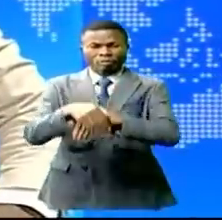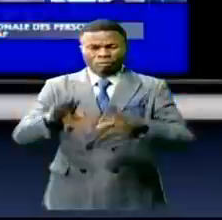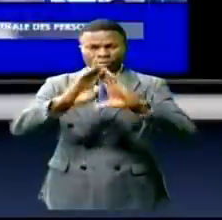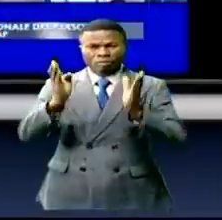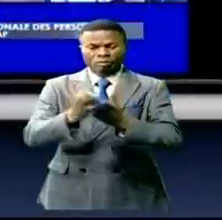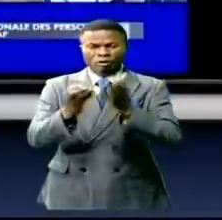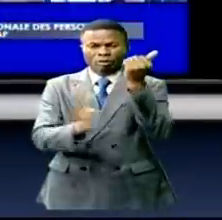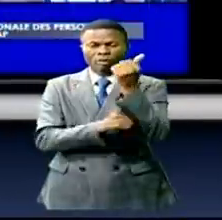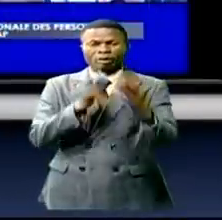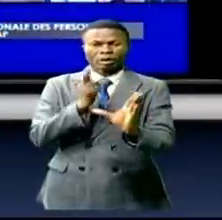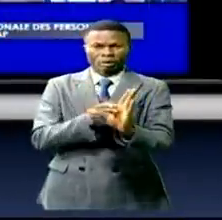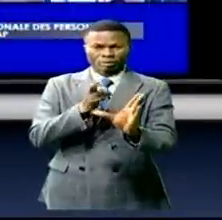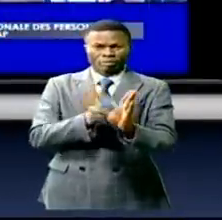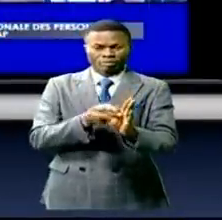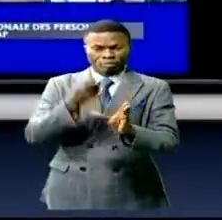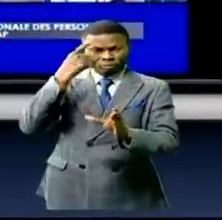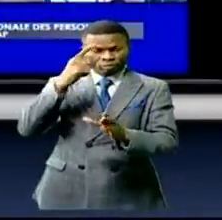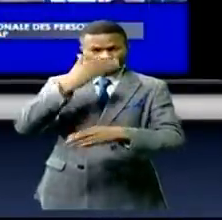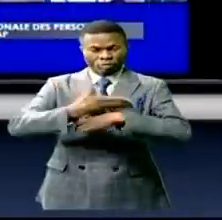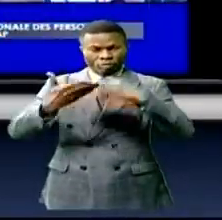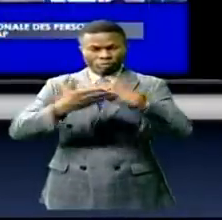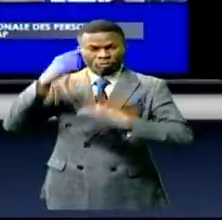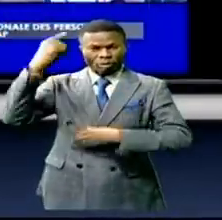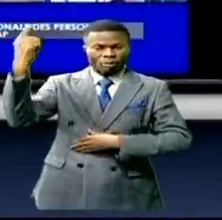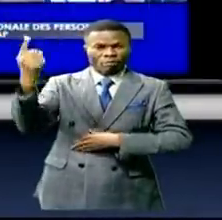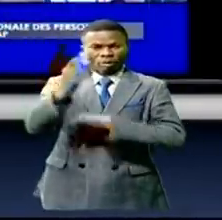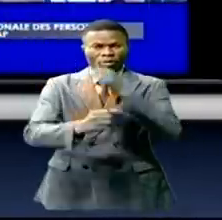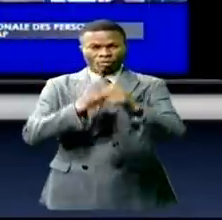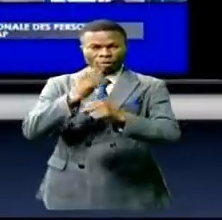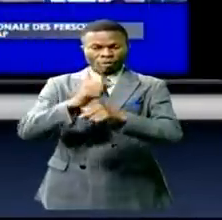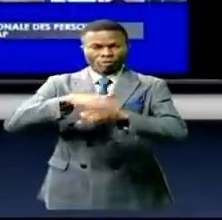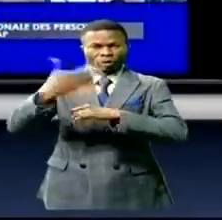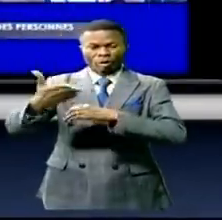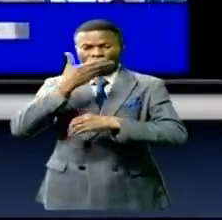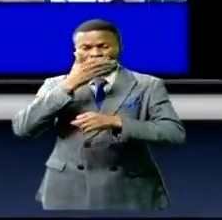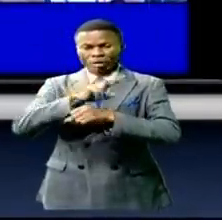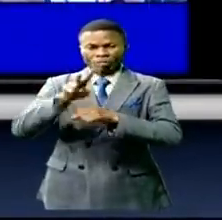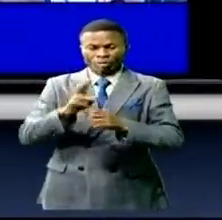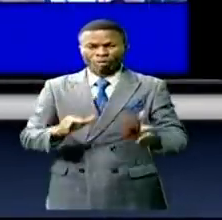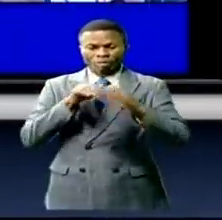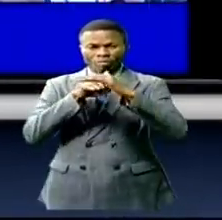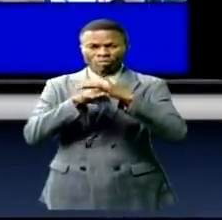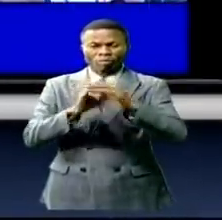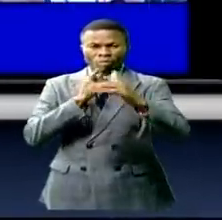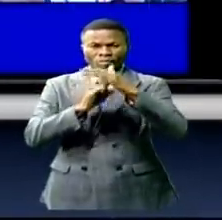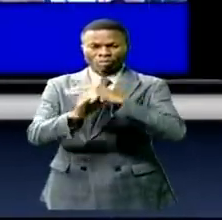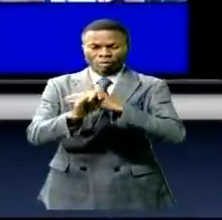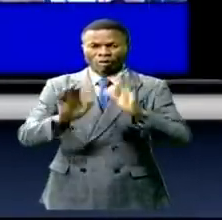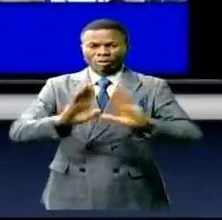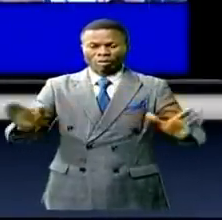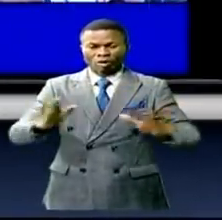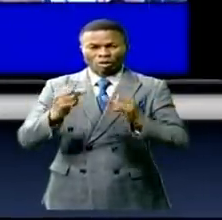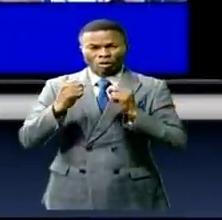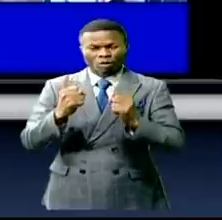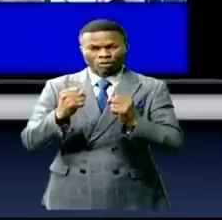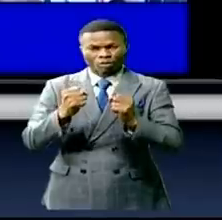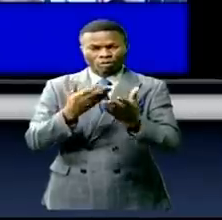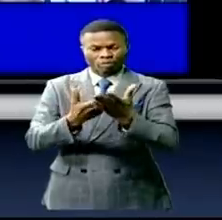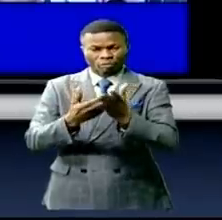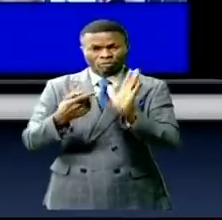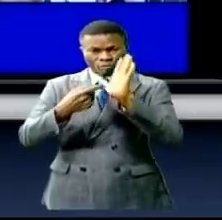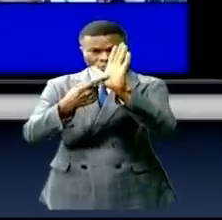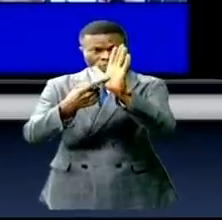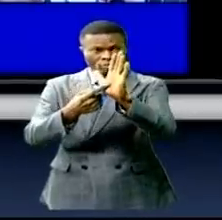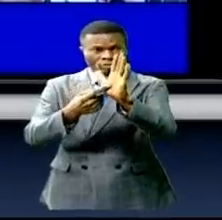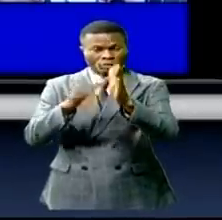personnes handicapées pour construire un monde post cosy 19 inclusif accessible durable vous avez d'ailleurs suivi